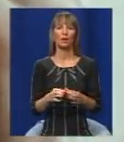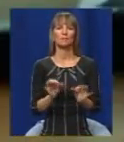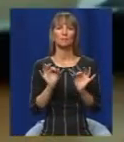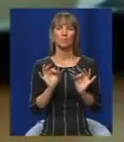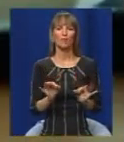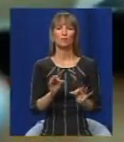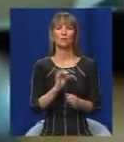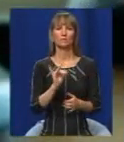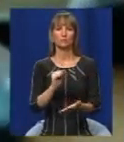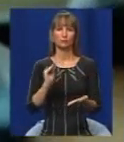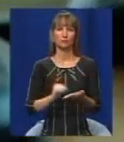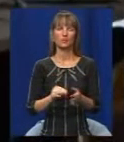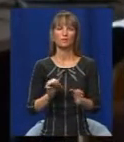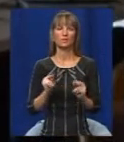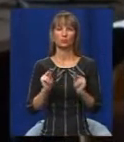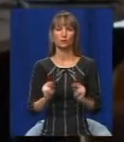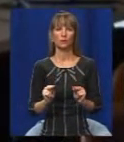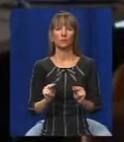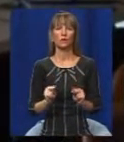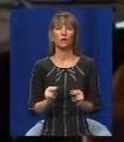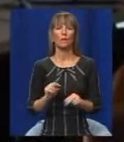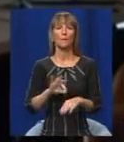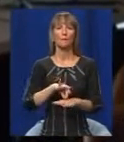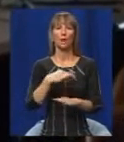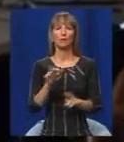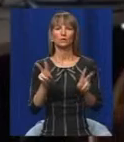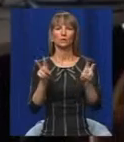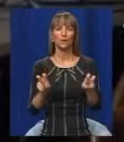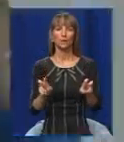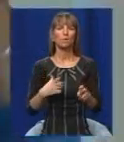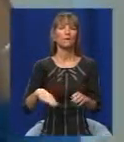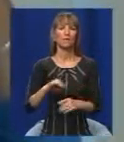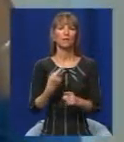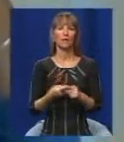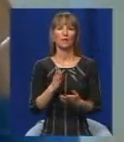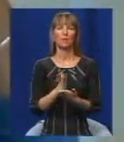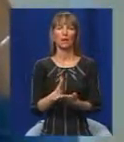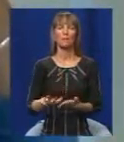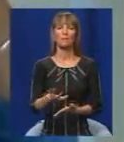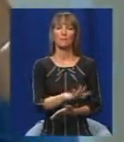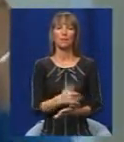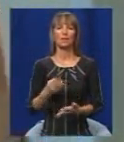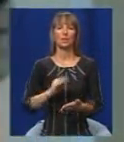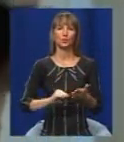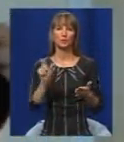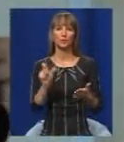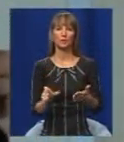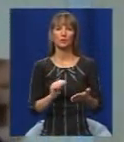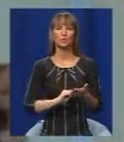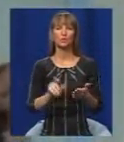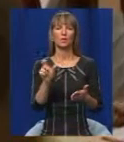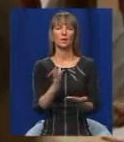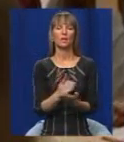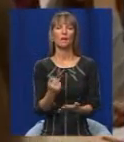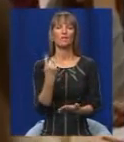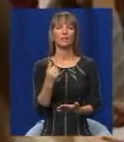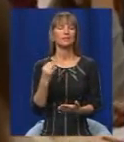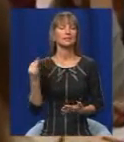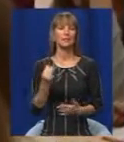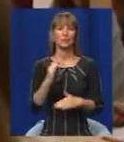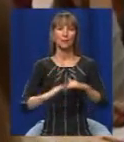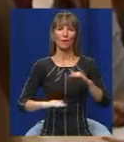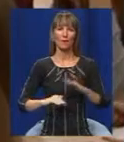встановлювати справедливість. Болючі теми чи веселі історії – все це є майданчиком для журналістів. Журналістика є однією з